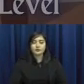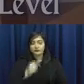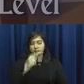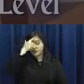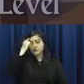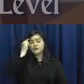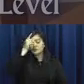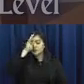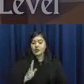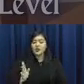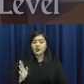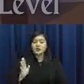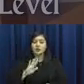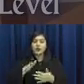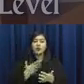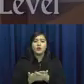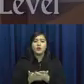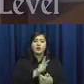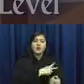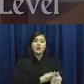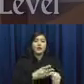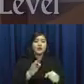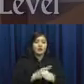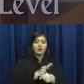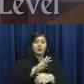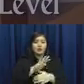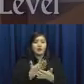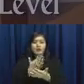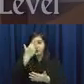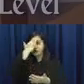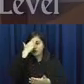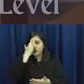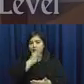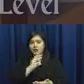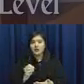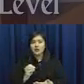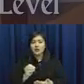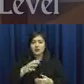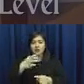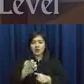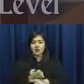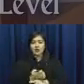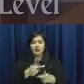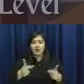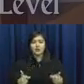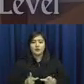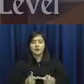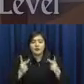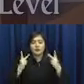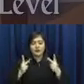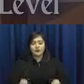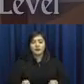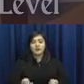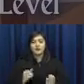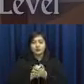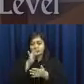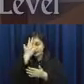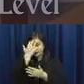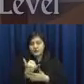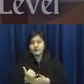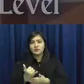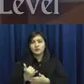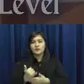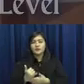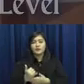omniscient and omnipotent God, yung wisdom na yun ay binibigay niya sa man of God. Kaya alam lang ng pastor kung paano tayo i-address.